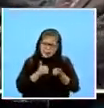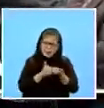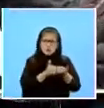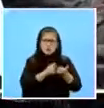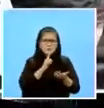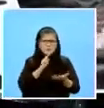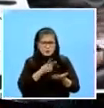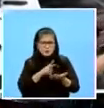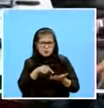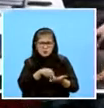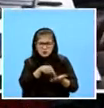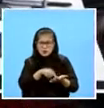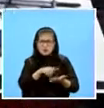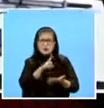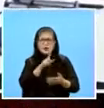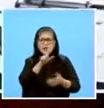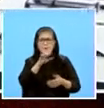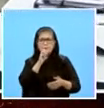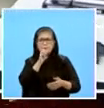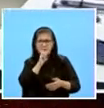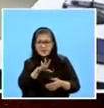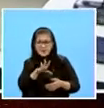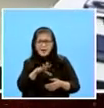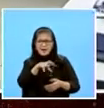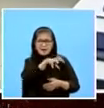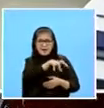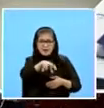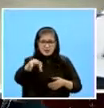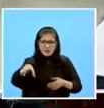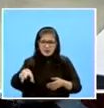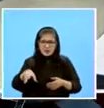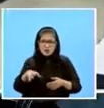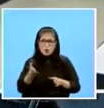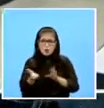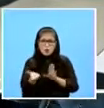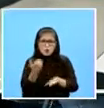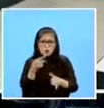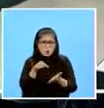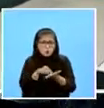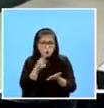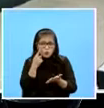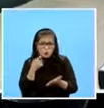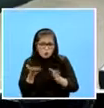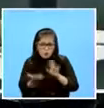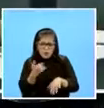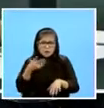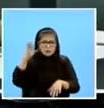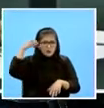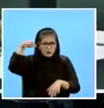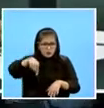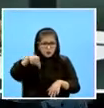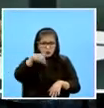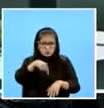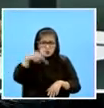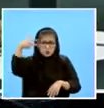menurut Yusril sendiri, daerah yang sudah diverifikasi tidak perlu diverifikasi ulang seperti daerah di Sumatera Selatan dan juga Sulawesi